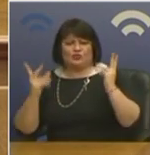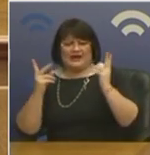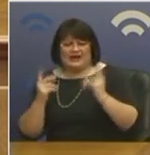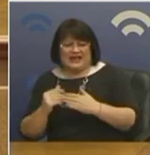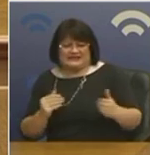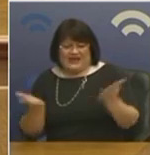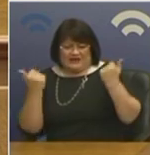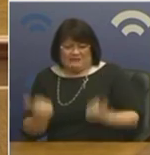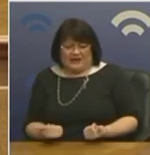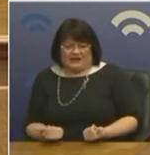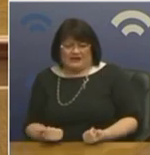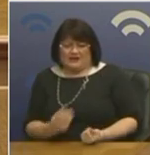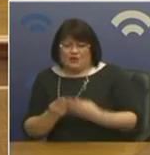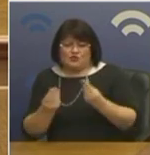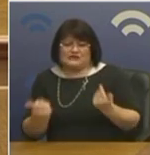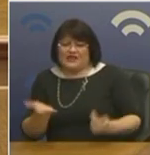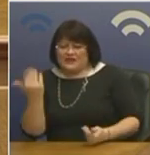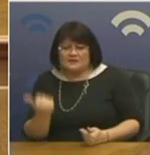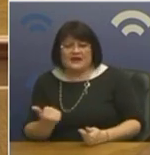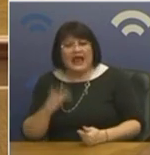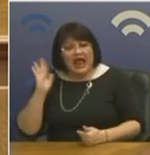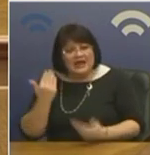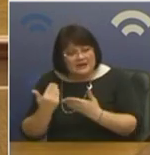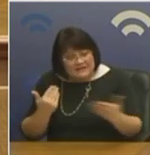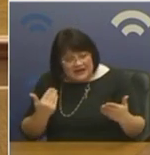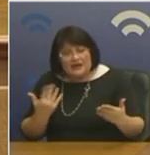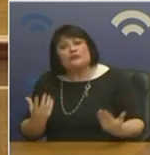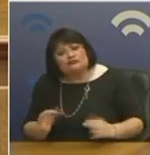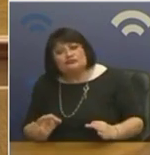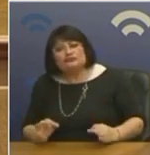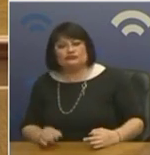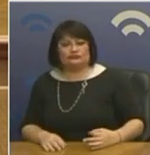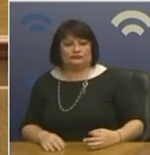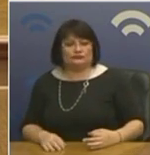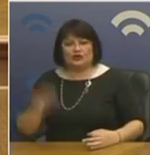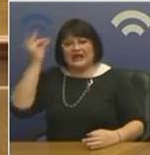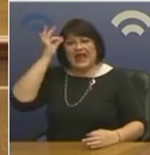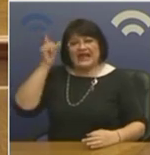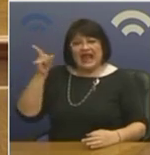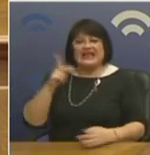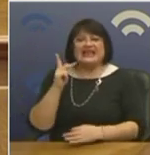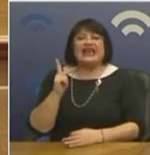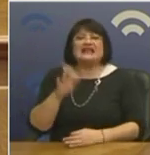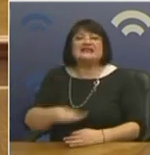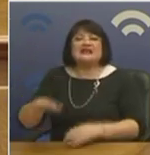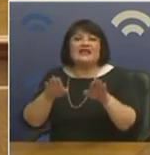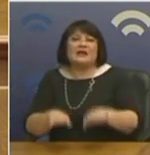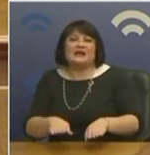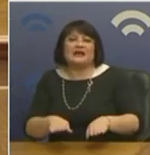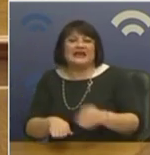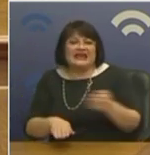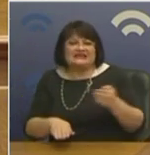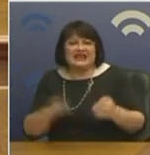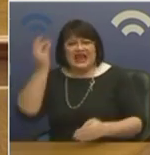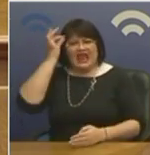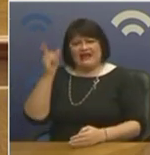το, δεν υπάρχει αριστερά στην Ελλάδα. Αν υπήρχε, δεν θα έμεναν στην Εκάλη περισσότεροι. Θα έμεναν στο Κερατσίνι. Λίγοι εξ αυτών μένουν εκεί.